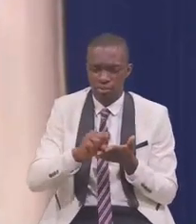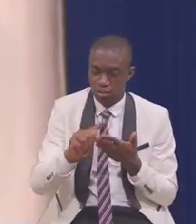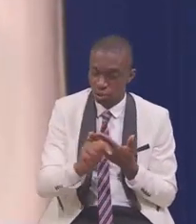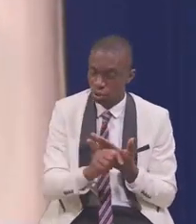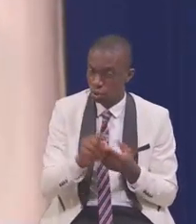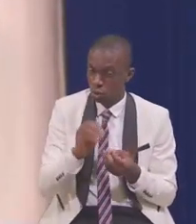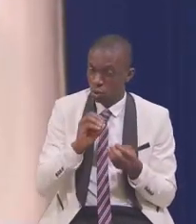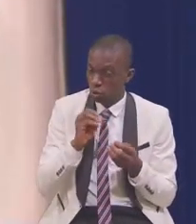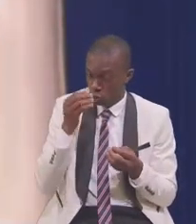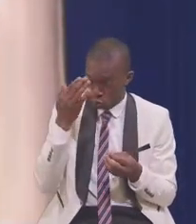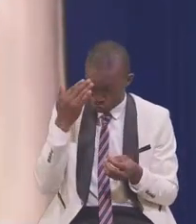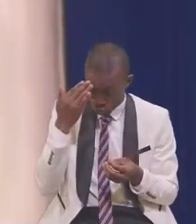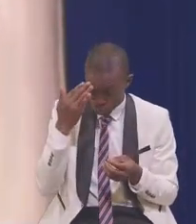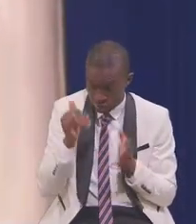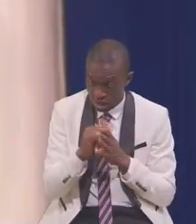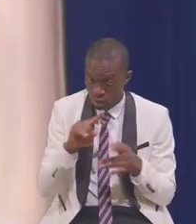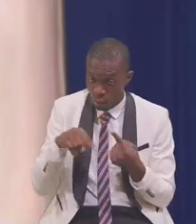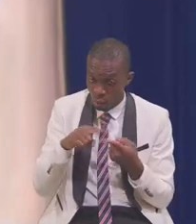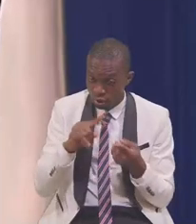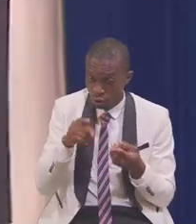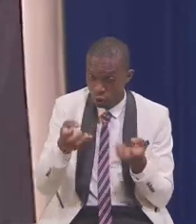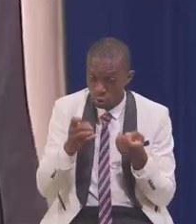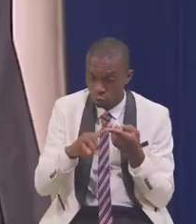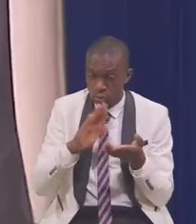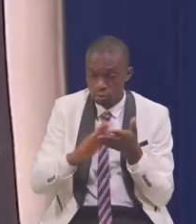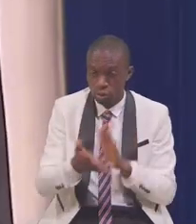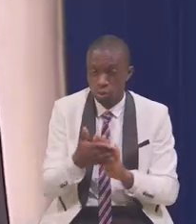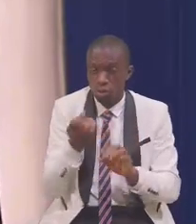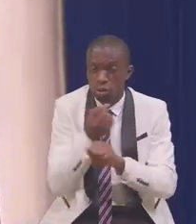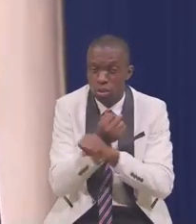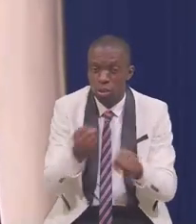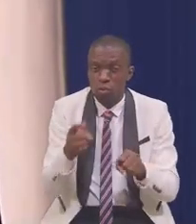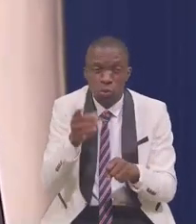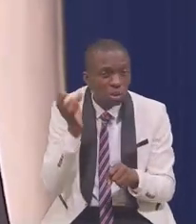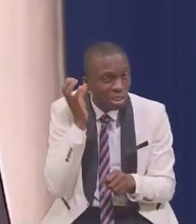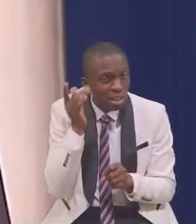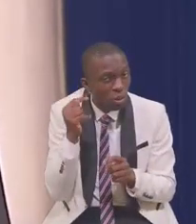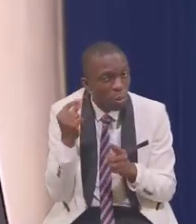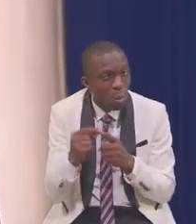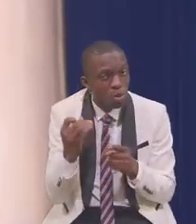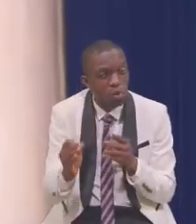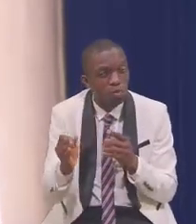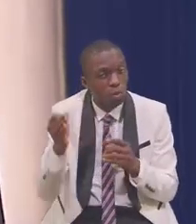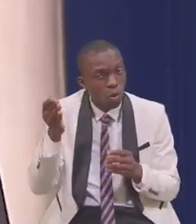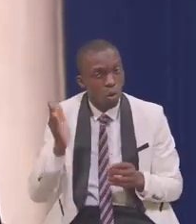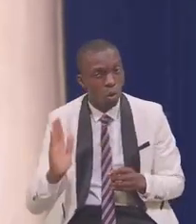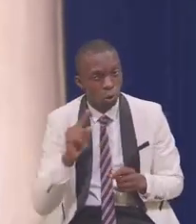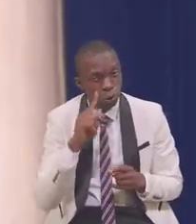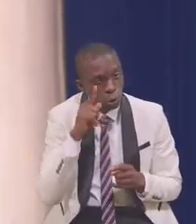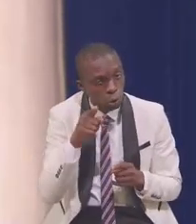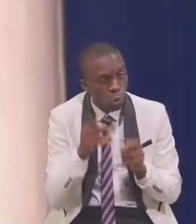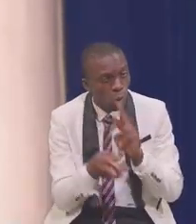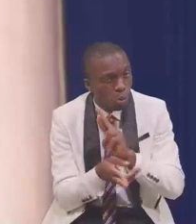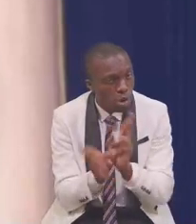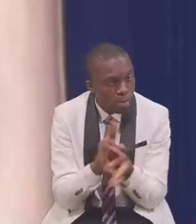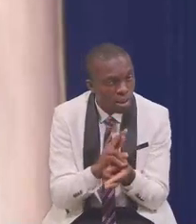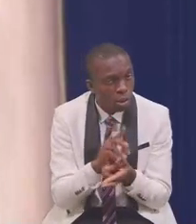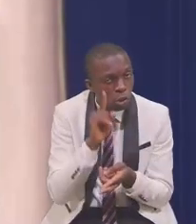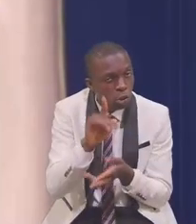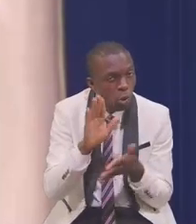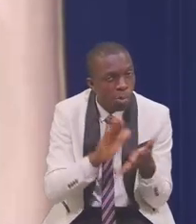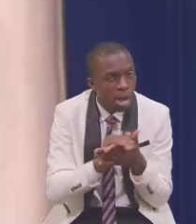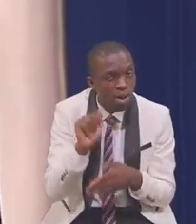être sauvé, il y a la préparation, il entend la parole, il y a la conviction, il se repent de ses péchés, il croit